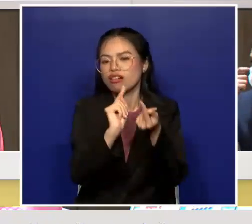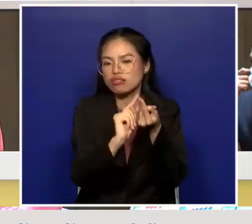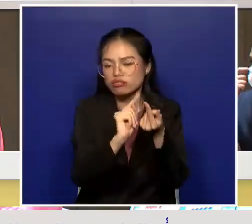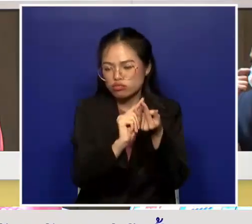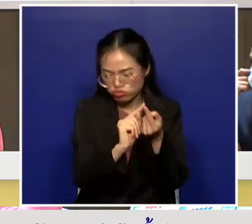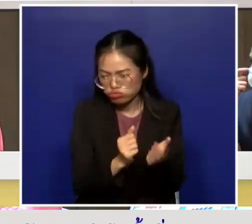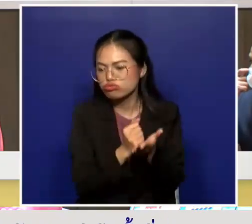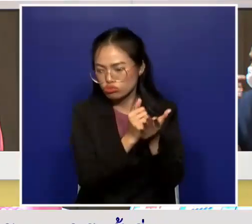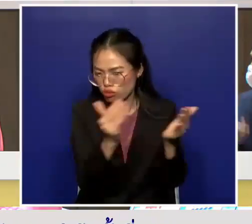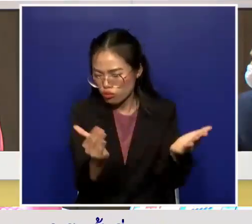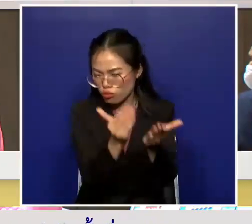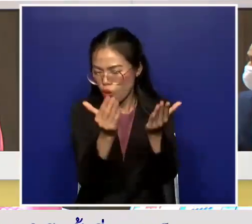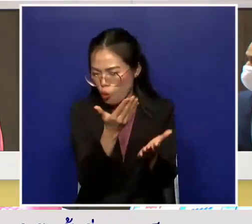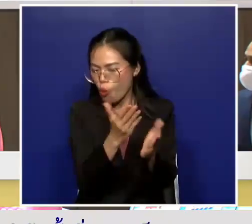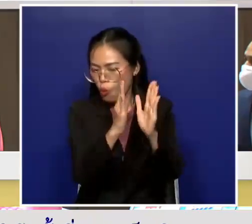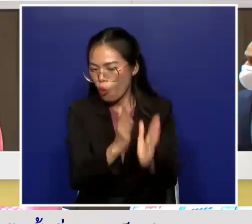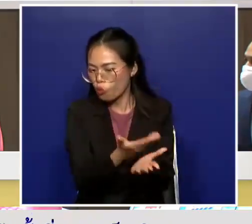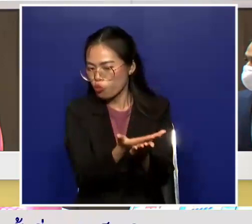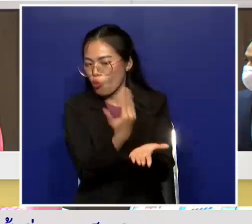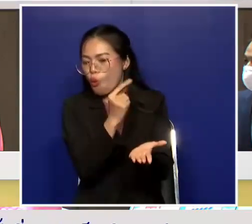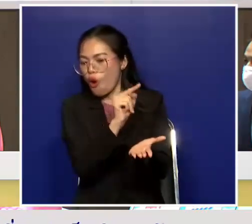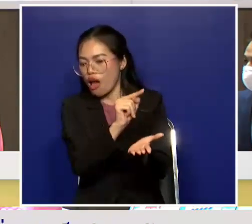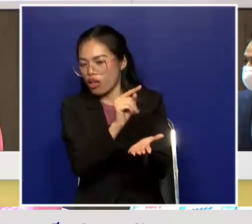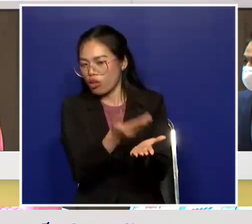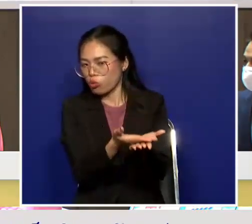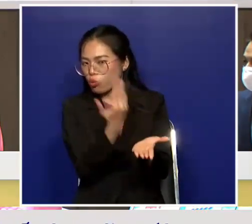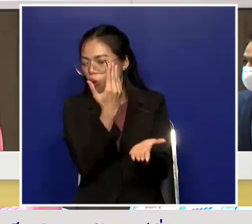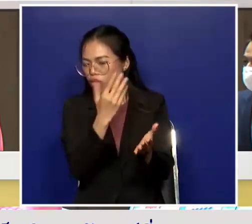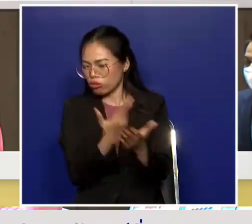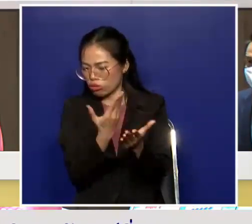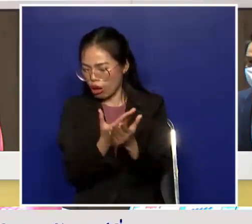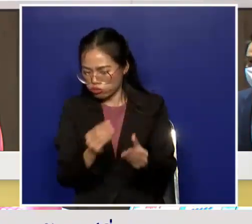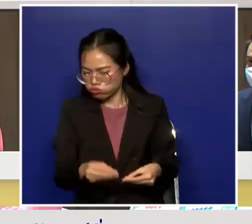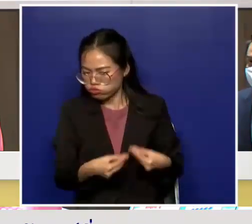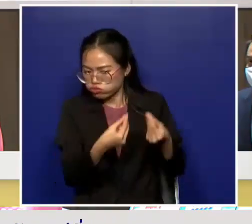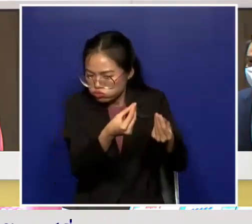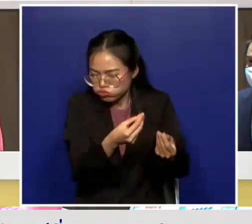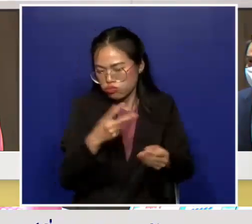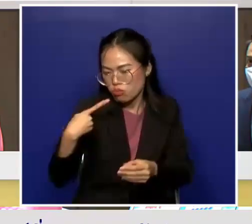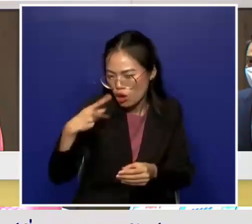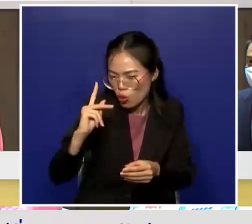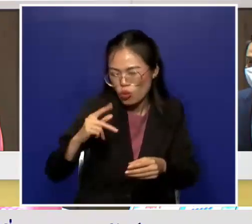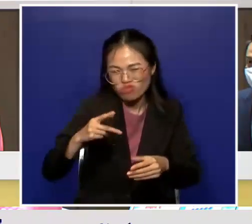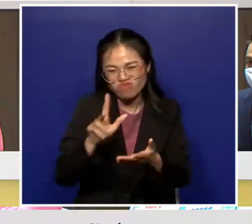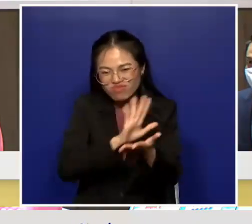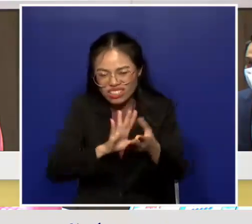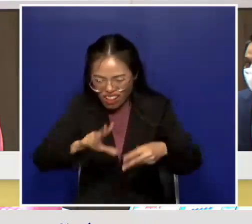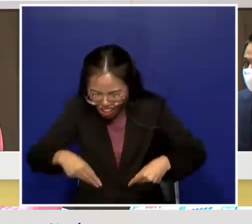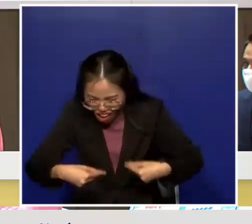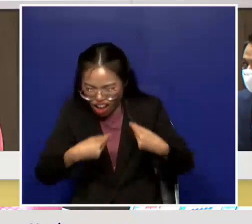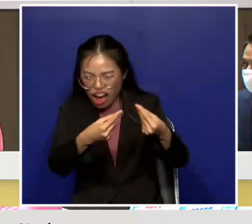วเอื้อจนเงินเนี่ยหมดแผ่นดินเลยเอาทรัพยากรเอาประโยชน์ชาติเนี่ยไปให้กับเจ้า